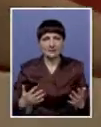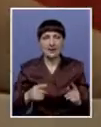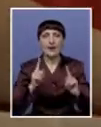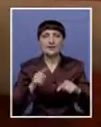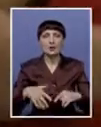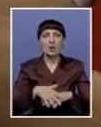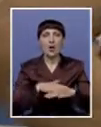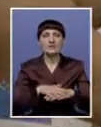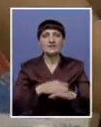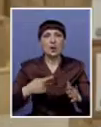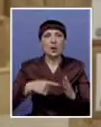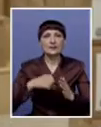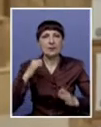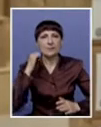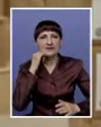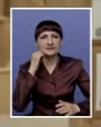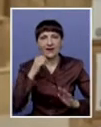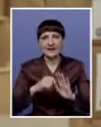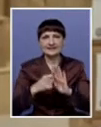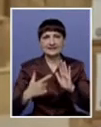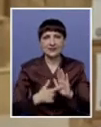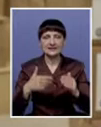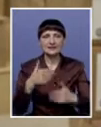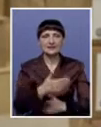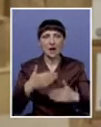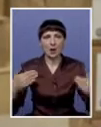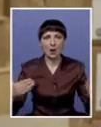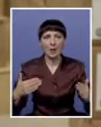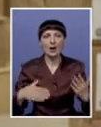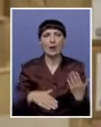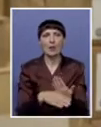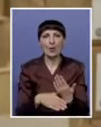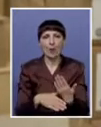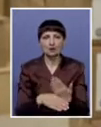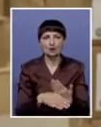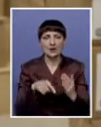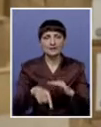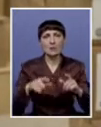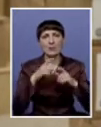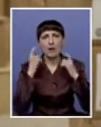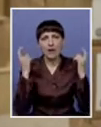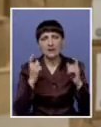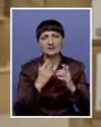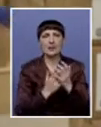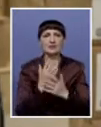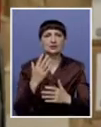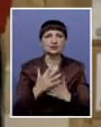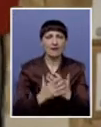от общественников города Москва 17 коробок гуманитарной помощи. Там у нас маски,